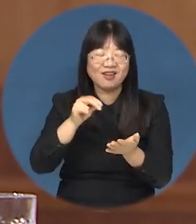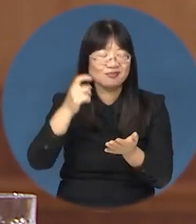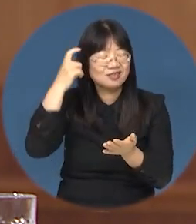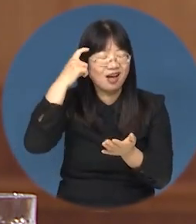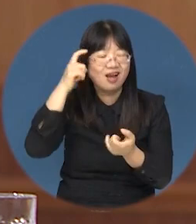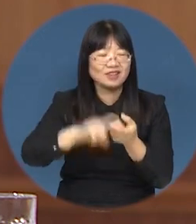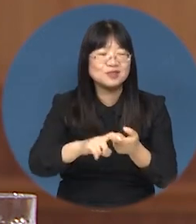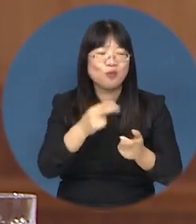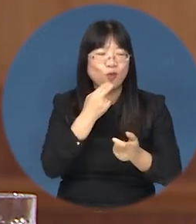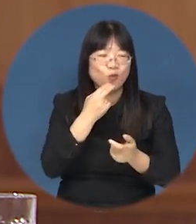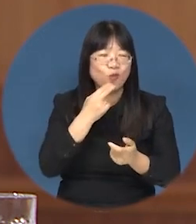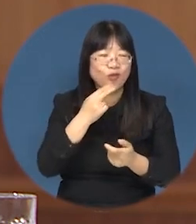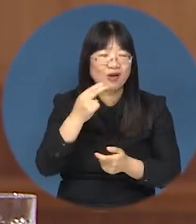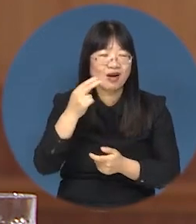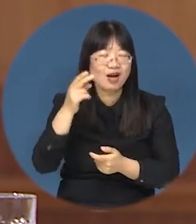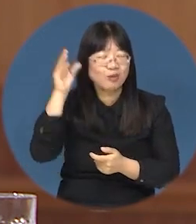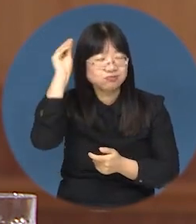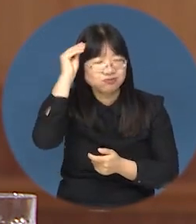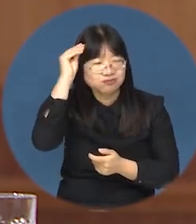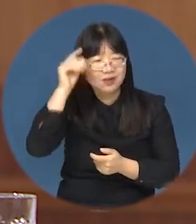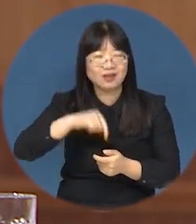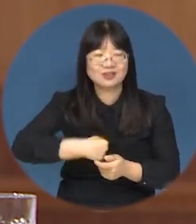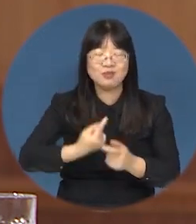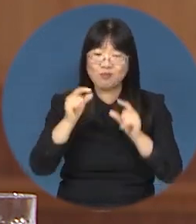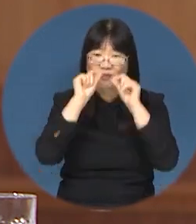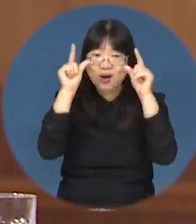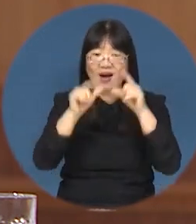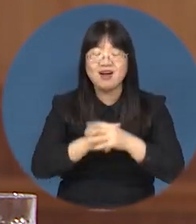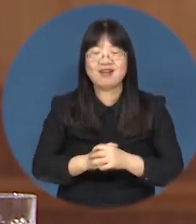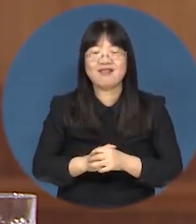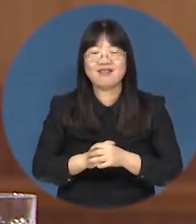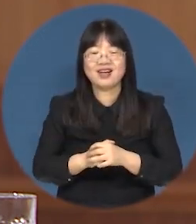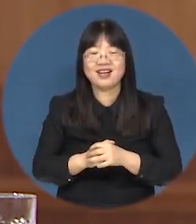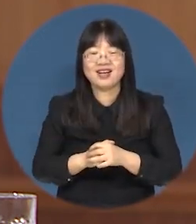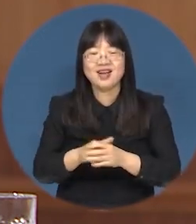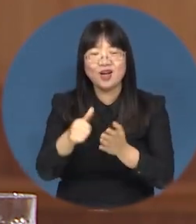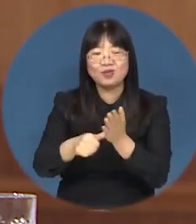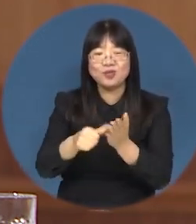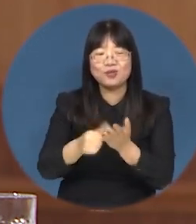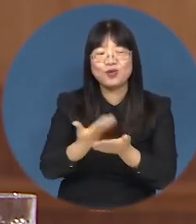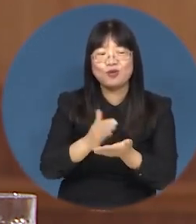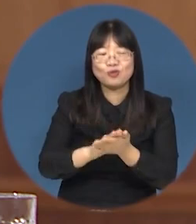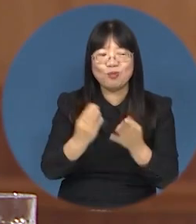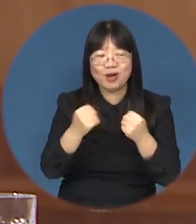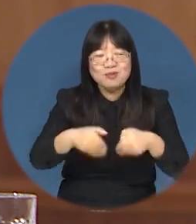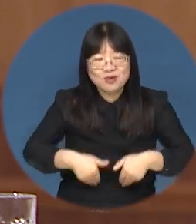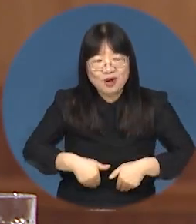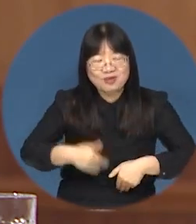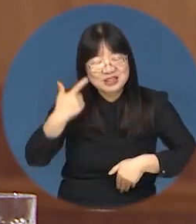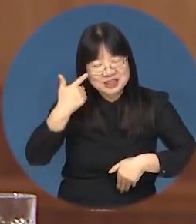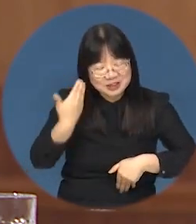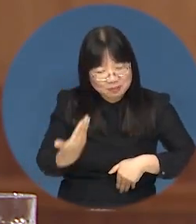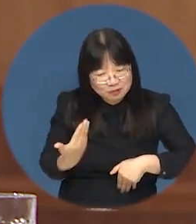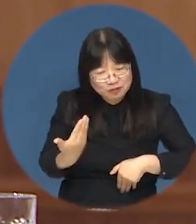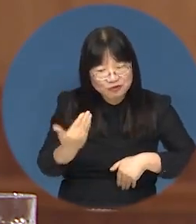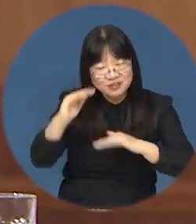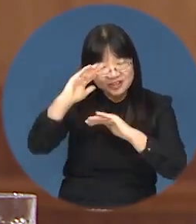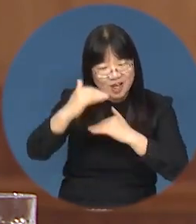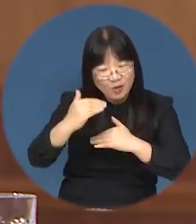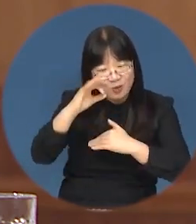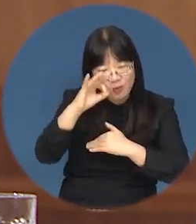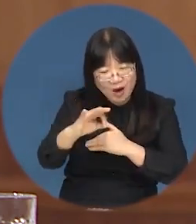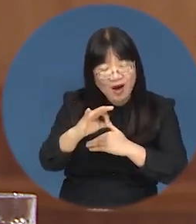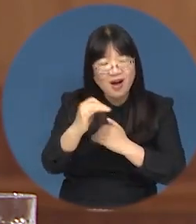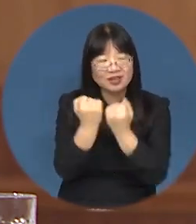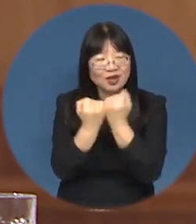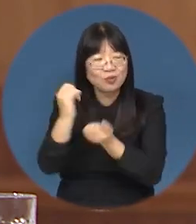쓰고 무지했구나라는 예. 걸 스스로 깨닫는 게 아, 이 예. 제품도 AS가 많이 필요합니까라는 질문 자체가 예.